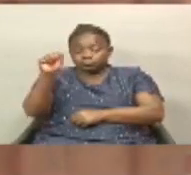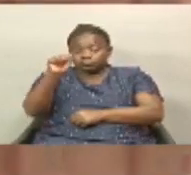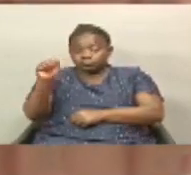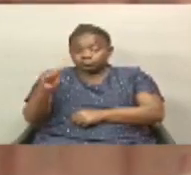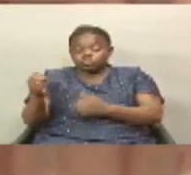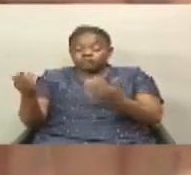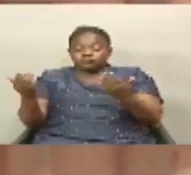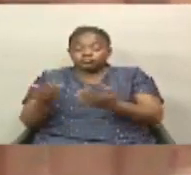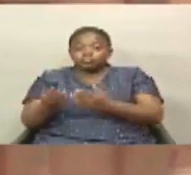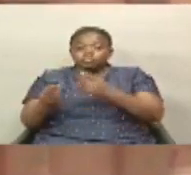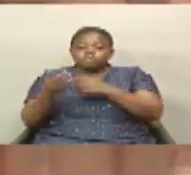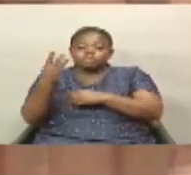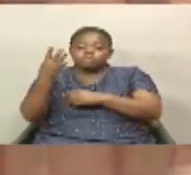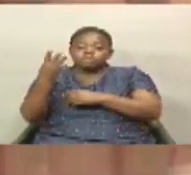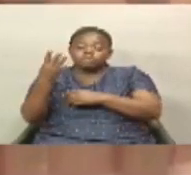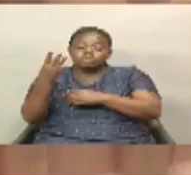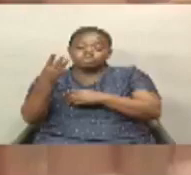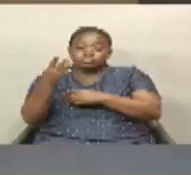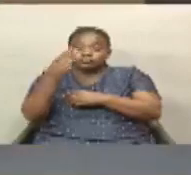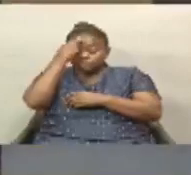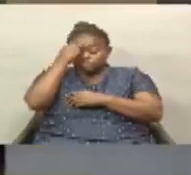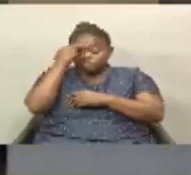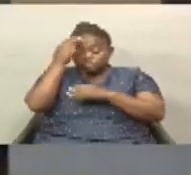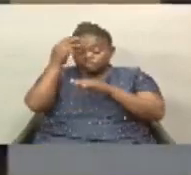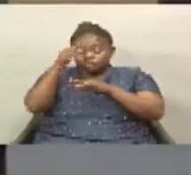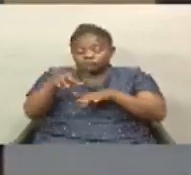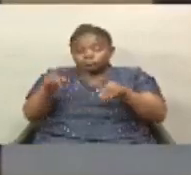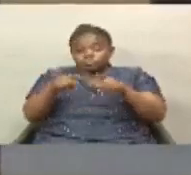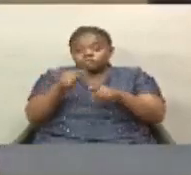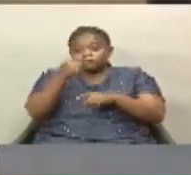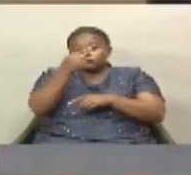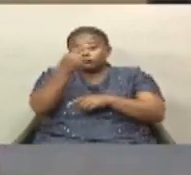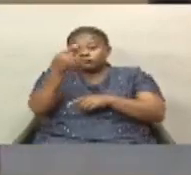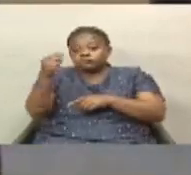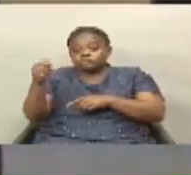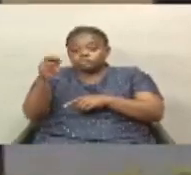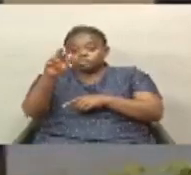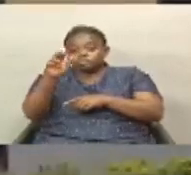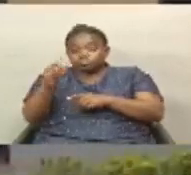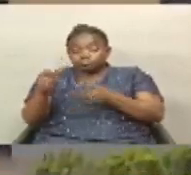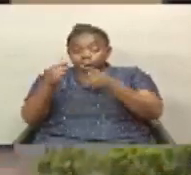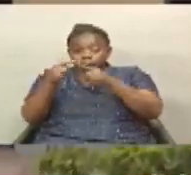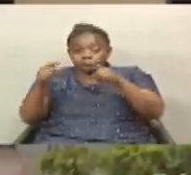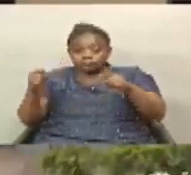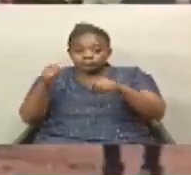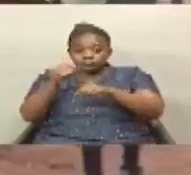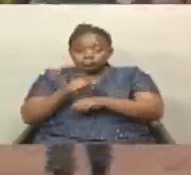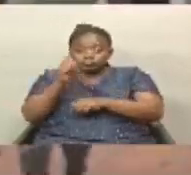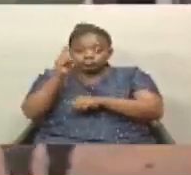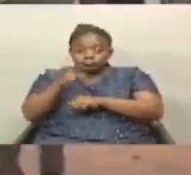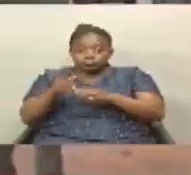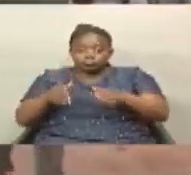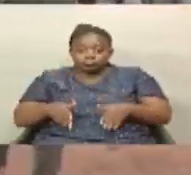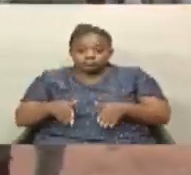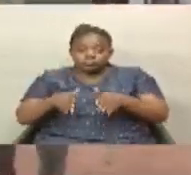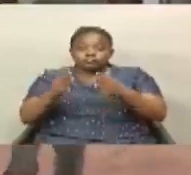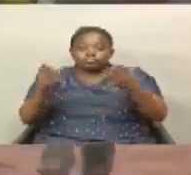bana n'okumi abala 18 batubeekebeza ekifo kyonna nga batandikidde ku ssomero libadda mu luguudo avudde